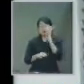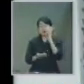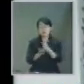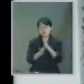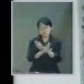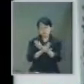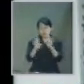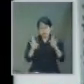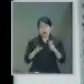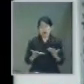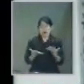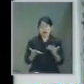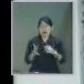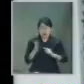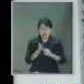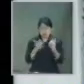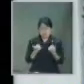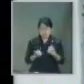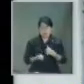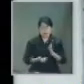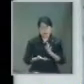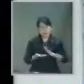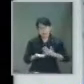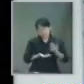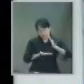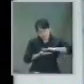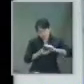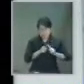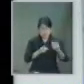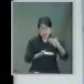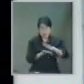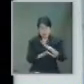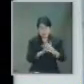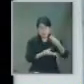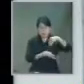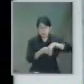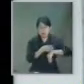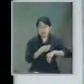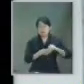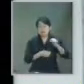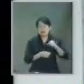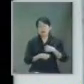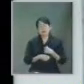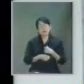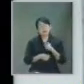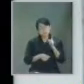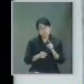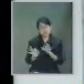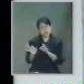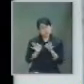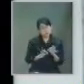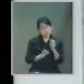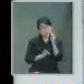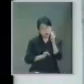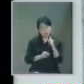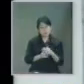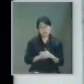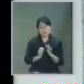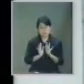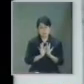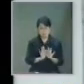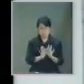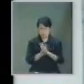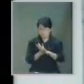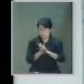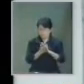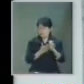ไม่ต้องหลับต้องนอนแล้วต้องทำ power point เก็บเอกสารให้เรียบร้อยหมดพึ่งไปขอท่านบอกเลื่อนสักหน่อยผมจะเก็บให้มันดีกว่านี้อีก